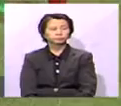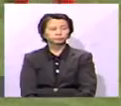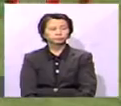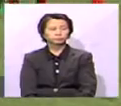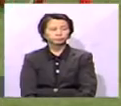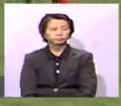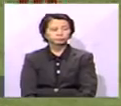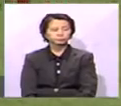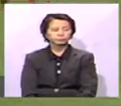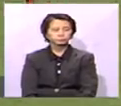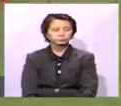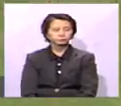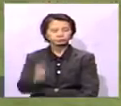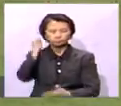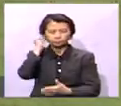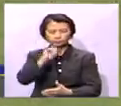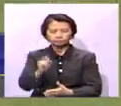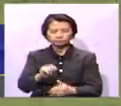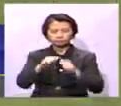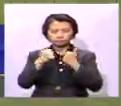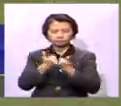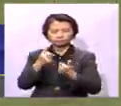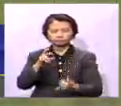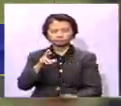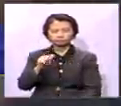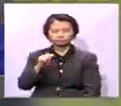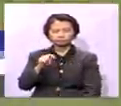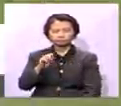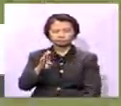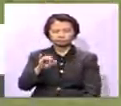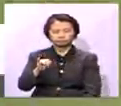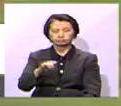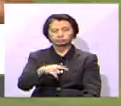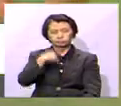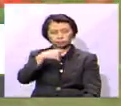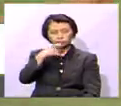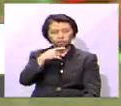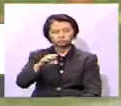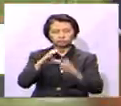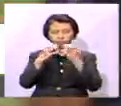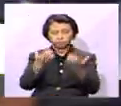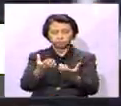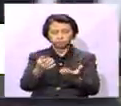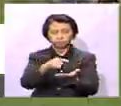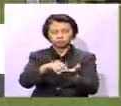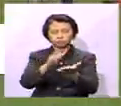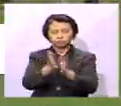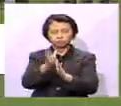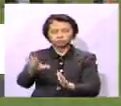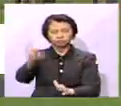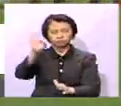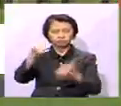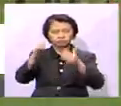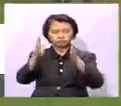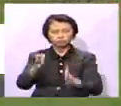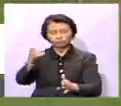melaporkan menurut setiausaha kesatuan ragbi Malaysia krm Jamaluddin Salim kelabck Blues menjadi pilihan buat pemain